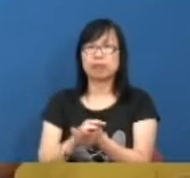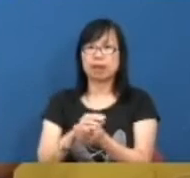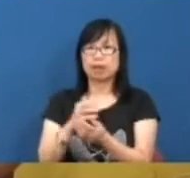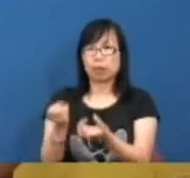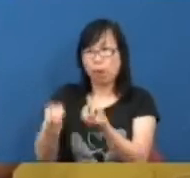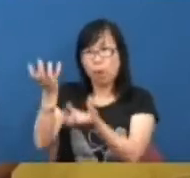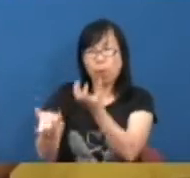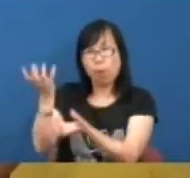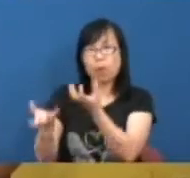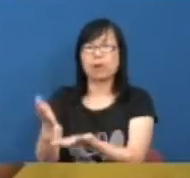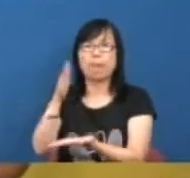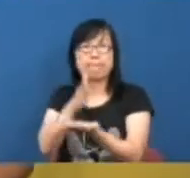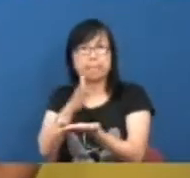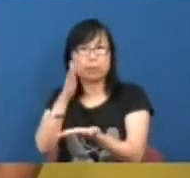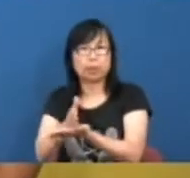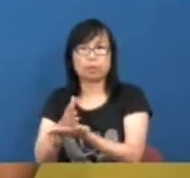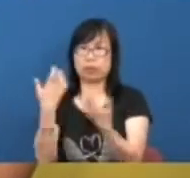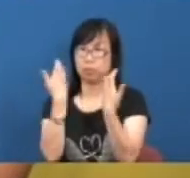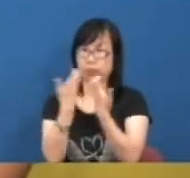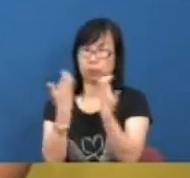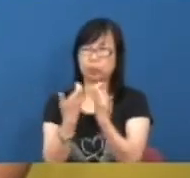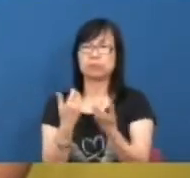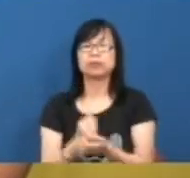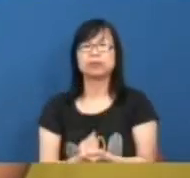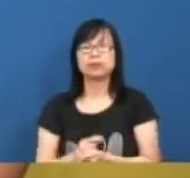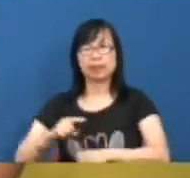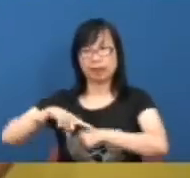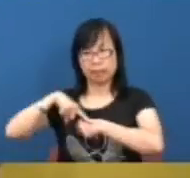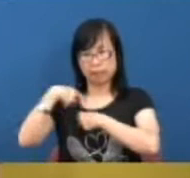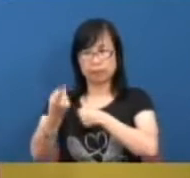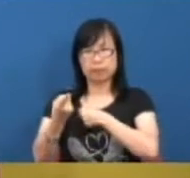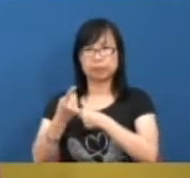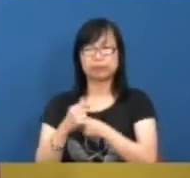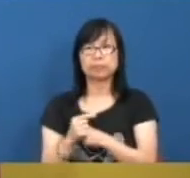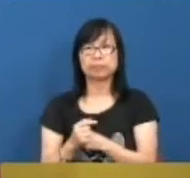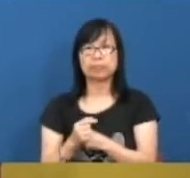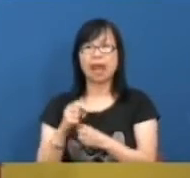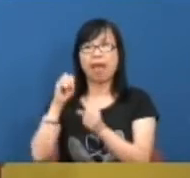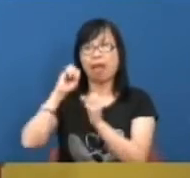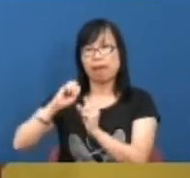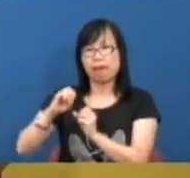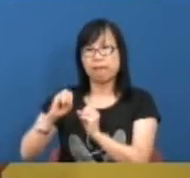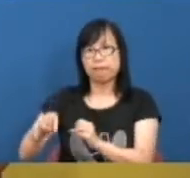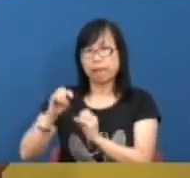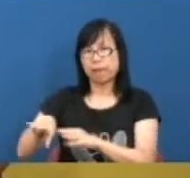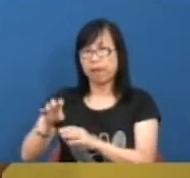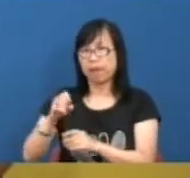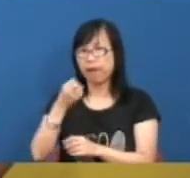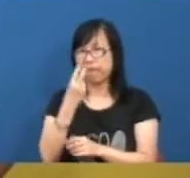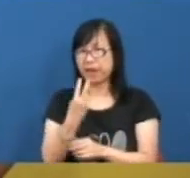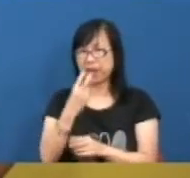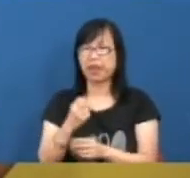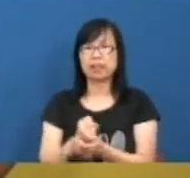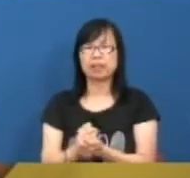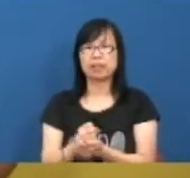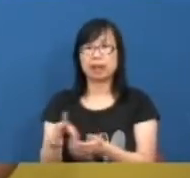一啲即係唔同嘅指數啊嚇。另一方面咧，即係佢令到即係個廢氣監測顯示器咧係顯示